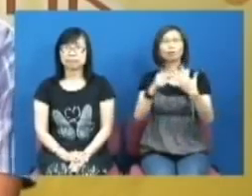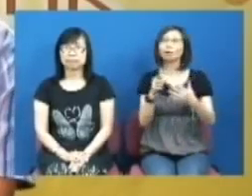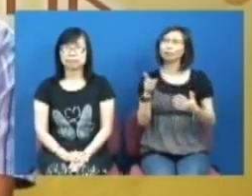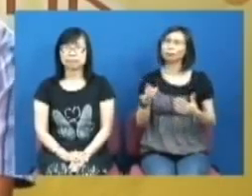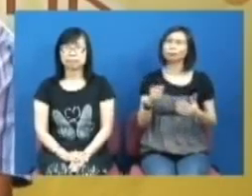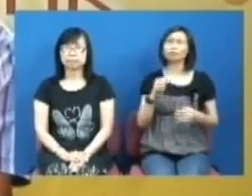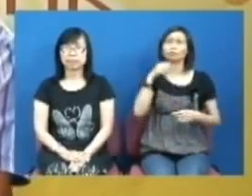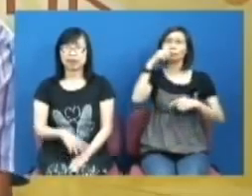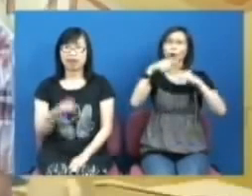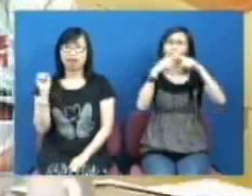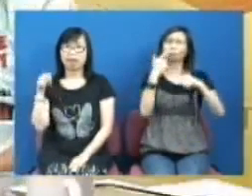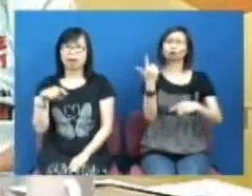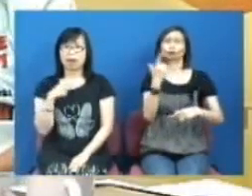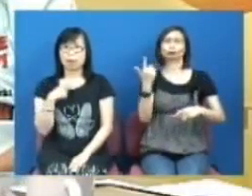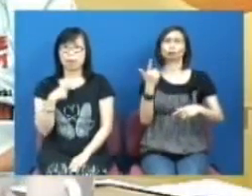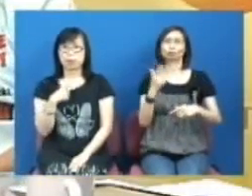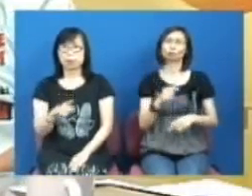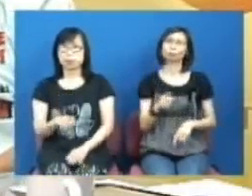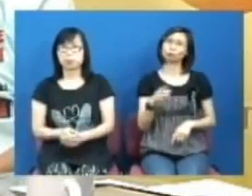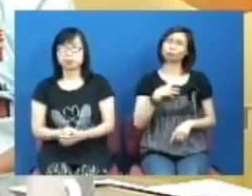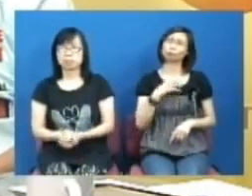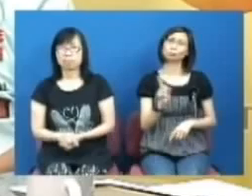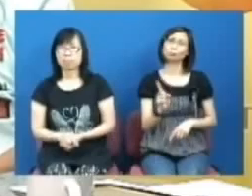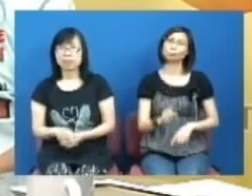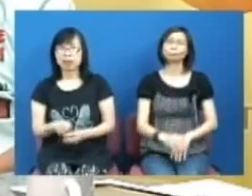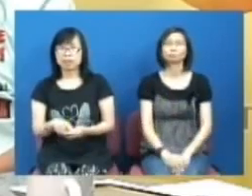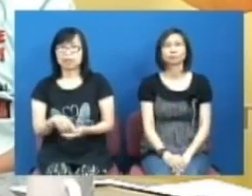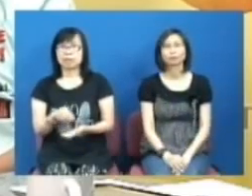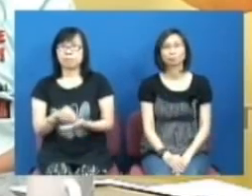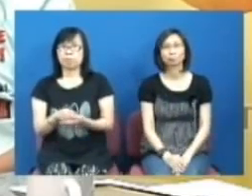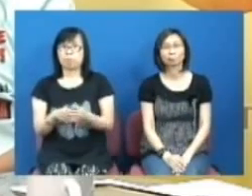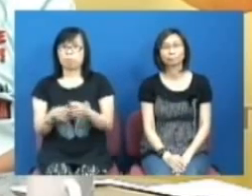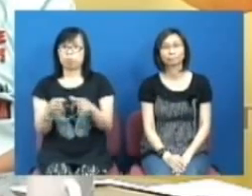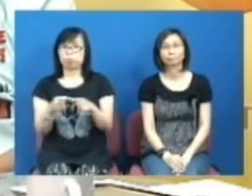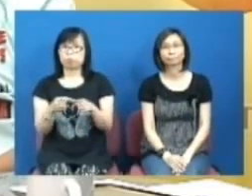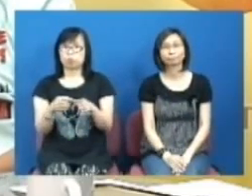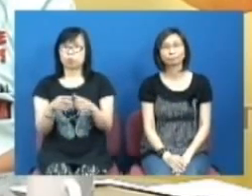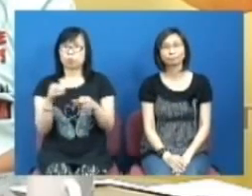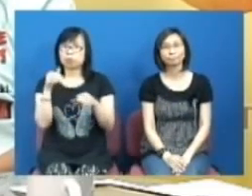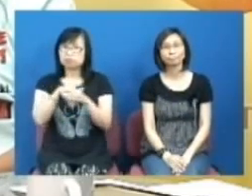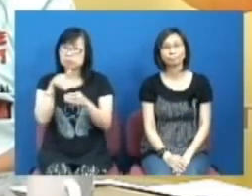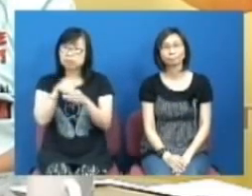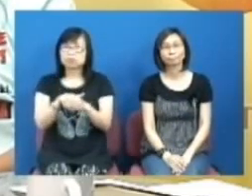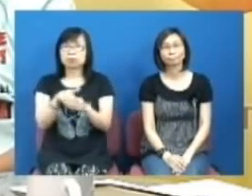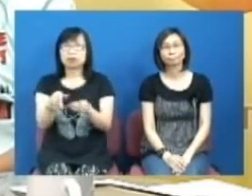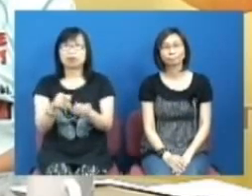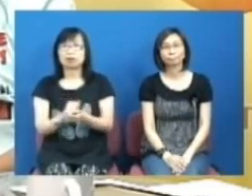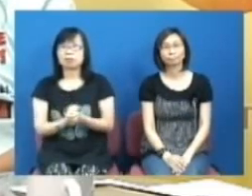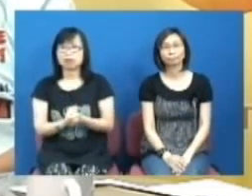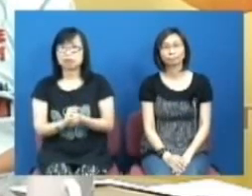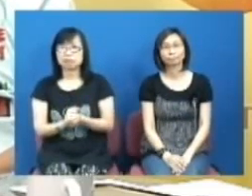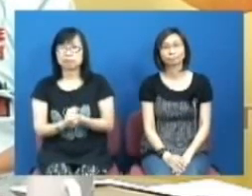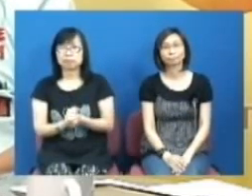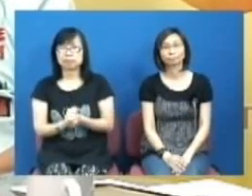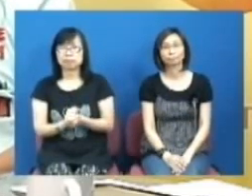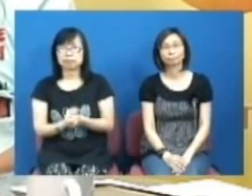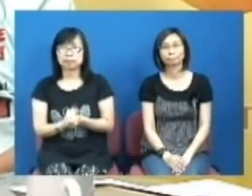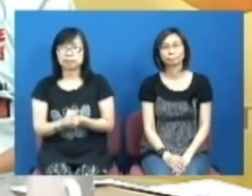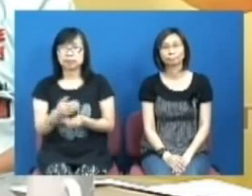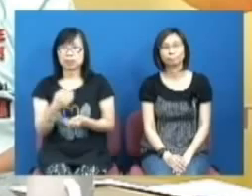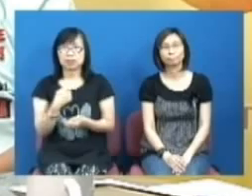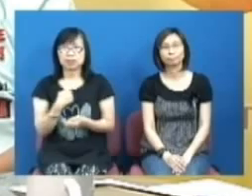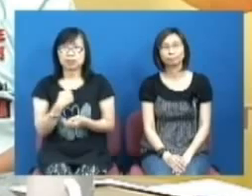見 嘅喎。係，咁其實即係當然五居公投運動已經過咗一年啦。咁其實我